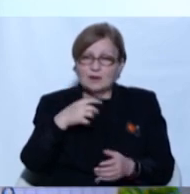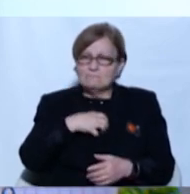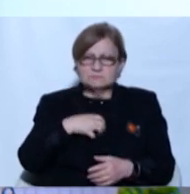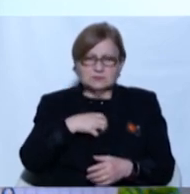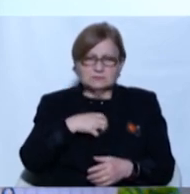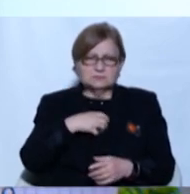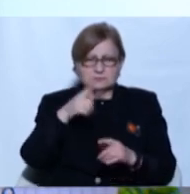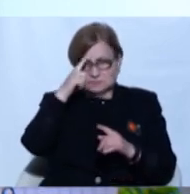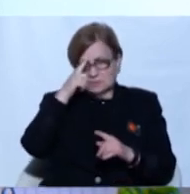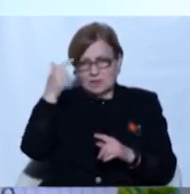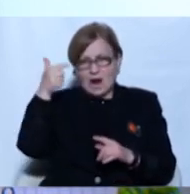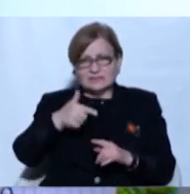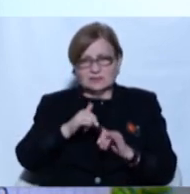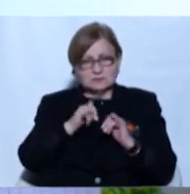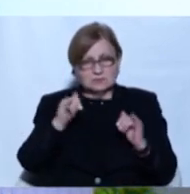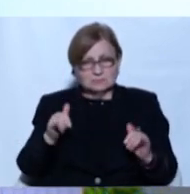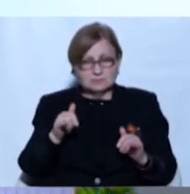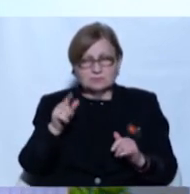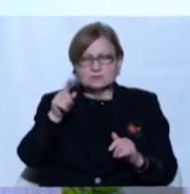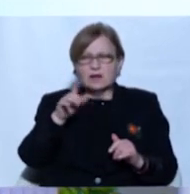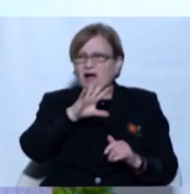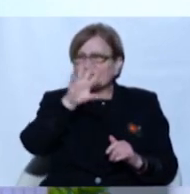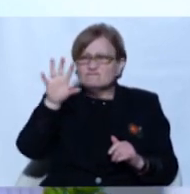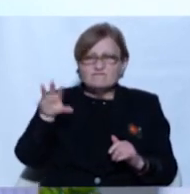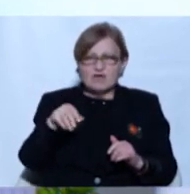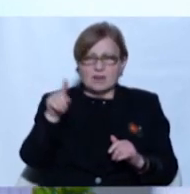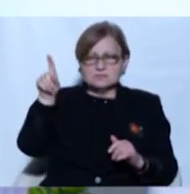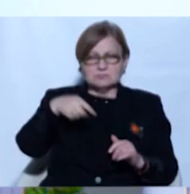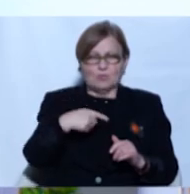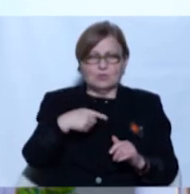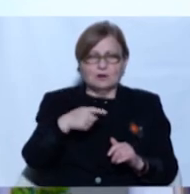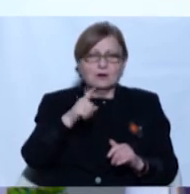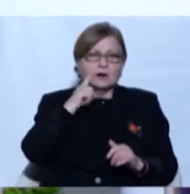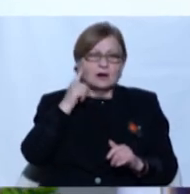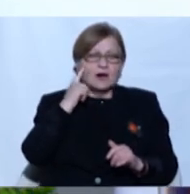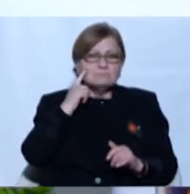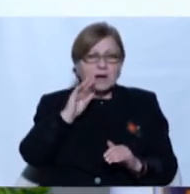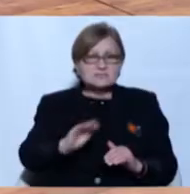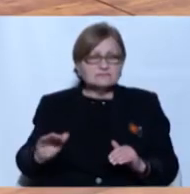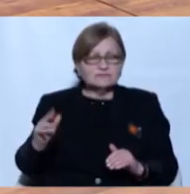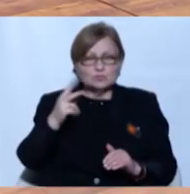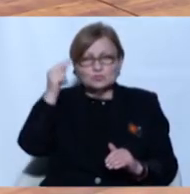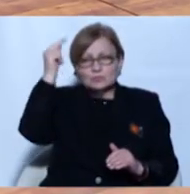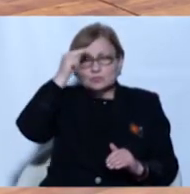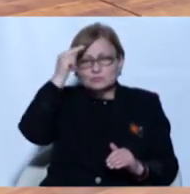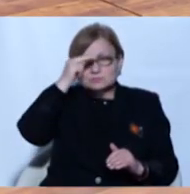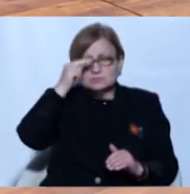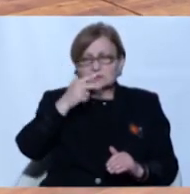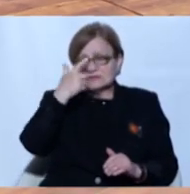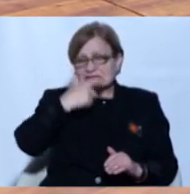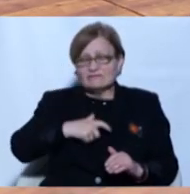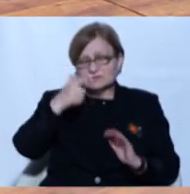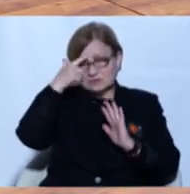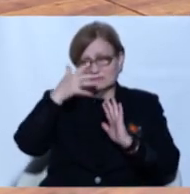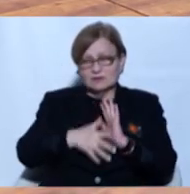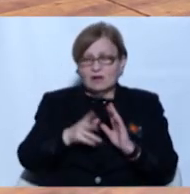არის ამ განათლებასთან და სწორედ ამას რომ მოუწოდებს, რომ ყმაწველი უნდა სწავლობდეს საცობლად თავისადაო, ვინ